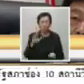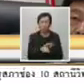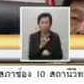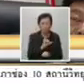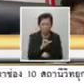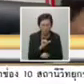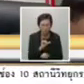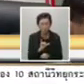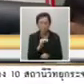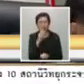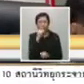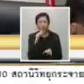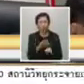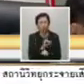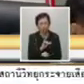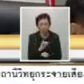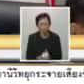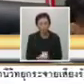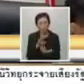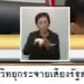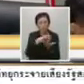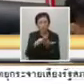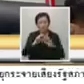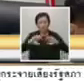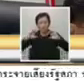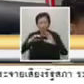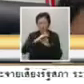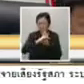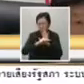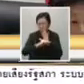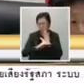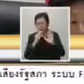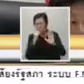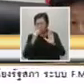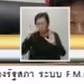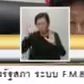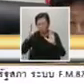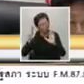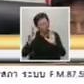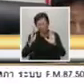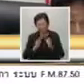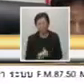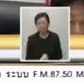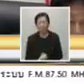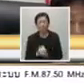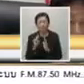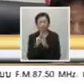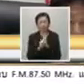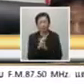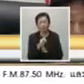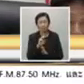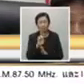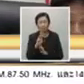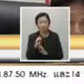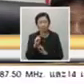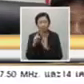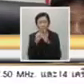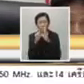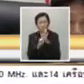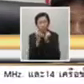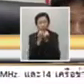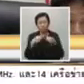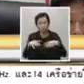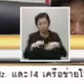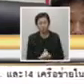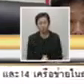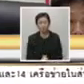ะฮะ แล้ว ก็การแถลงนโยบายนะฮะยังไม่ถูกต้องตามรัฐธรรมนูญมาตรา162นะฮะคือไม่แสดงถึง